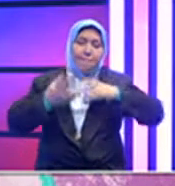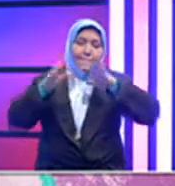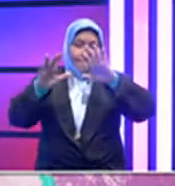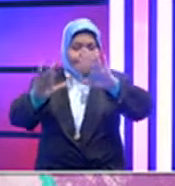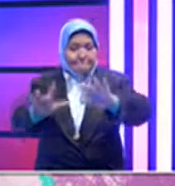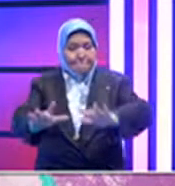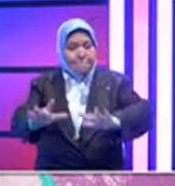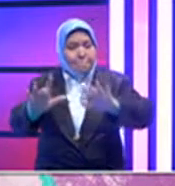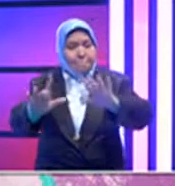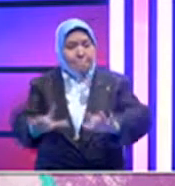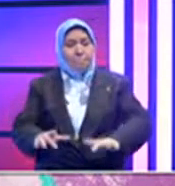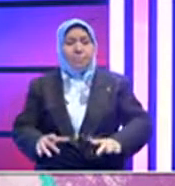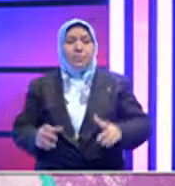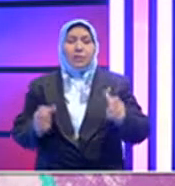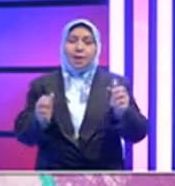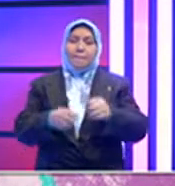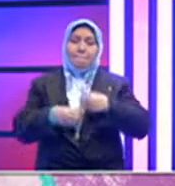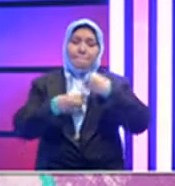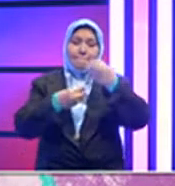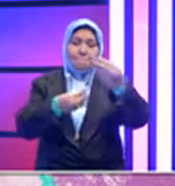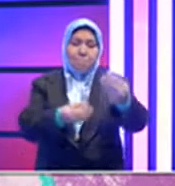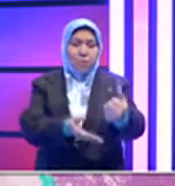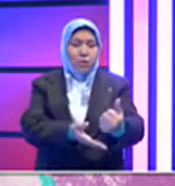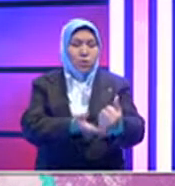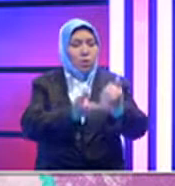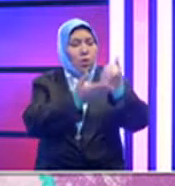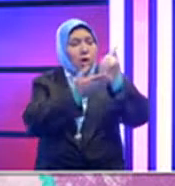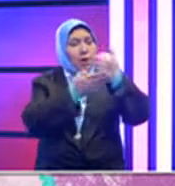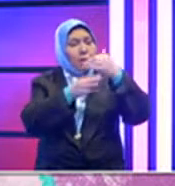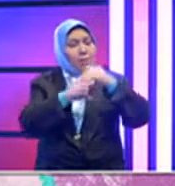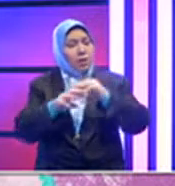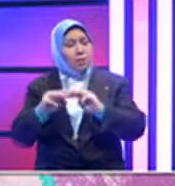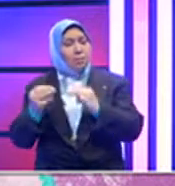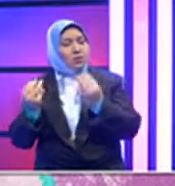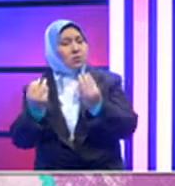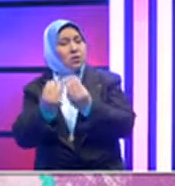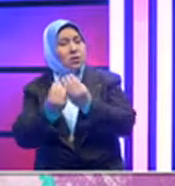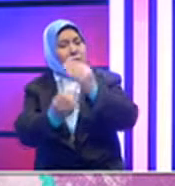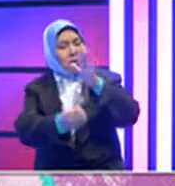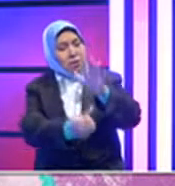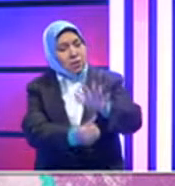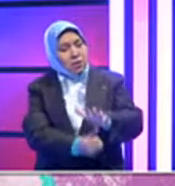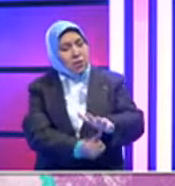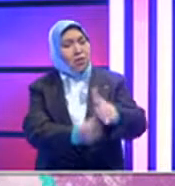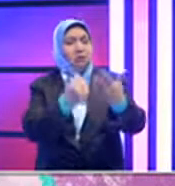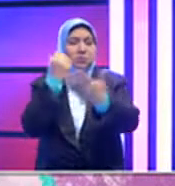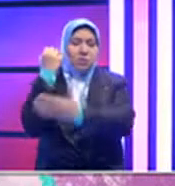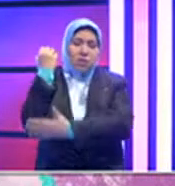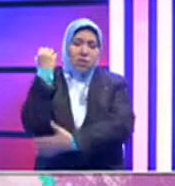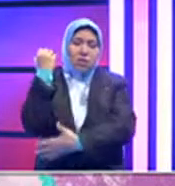nemuno alel Gina's Tum Hi Ho defile